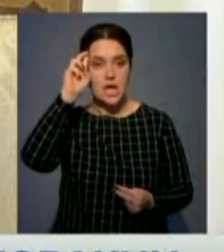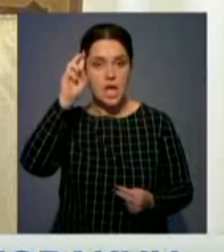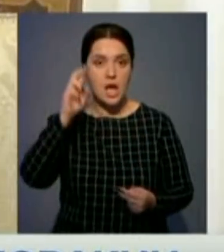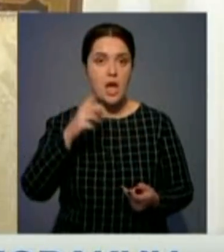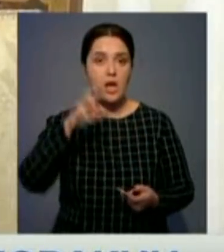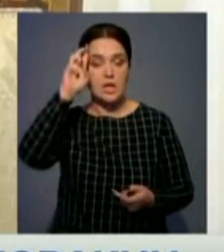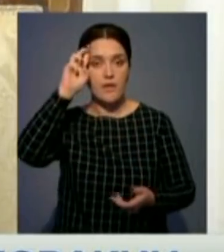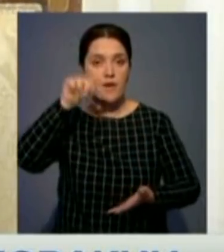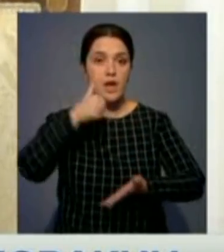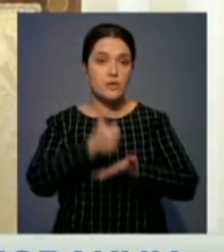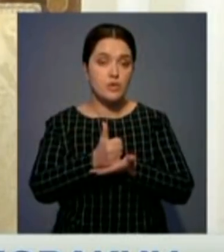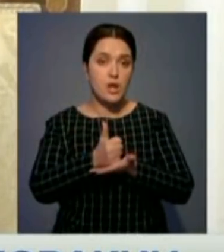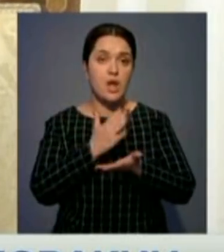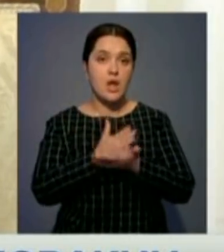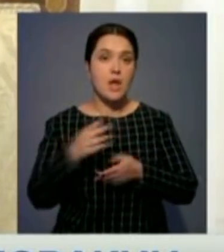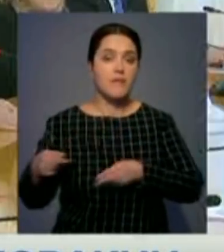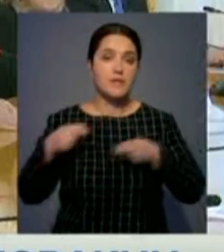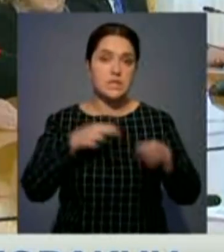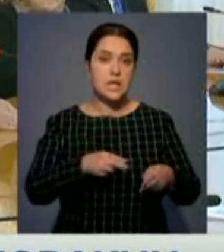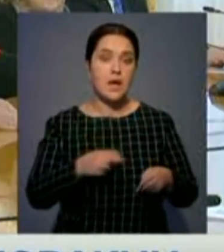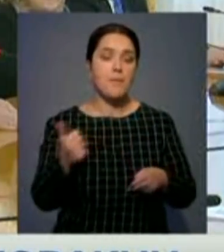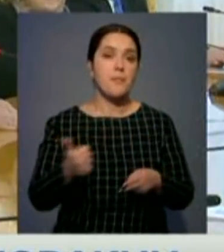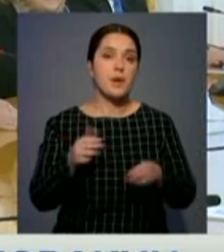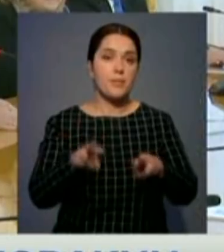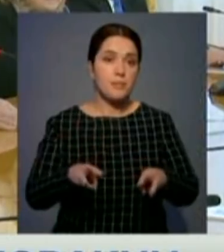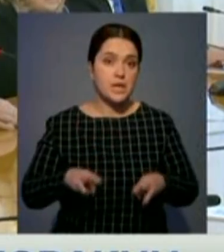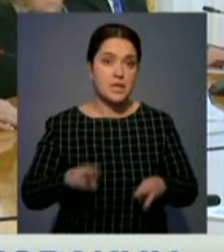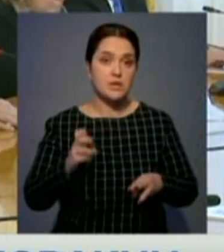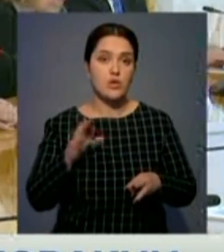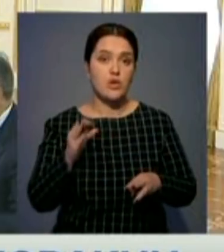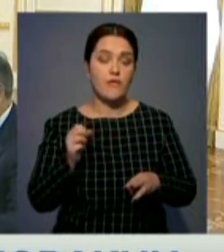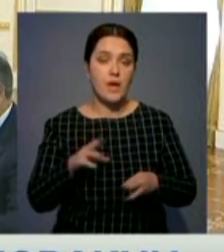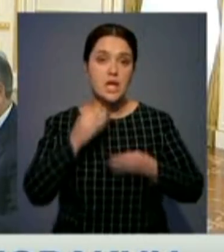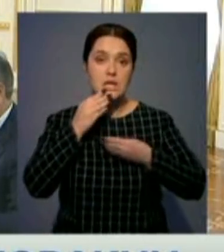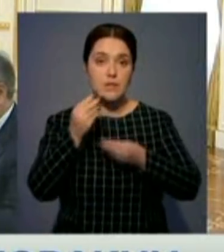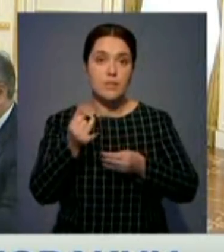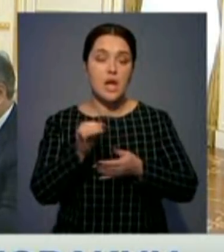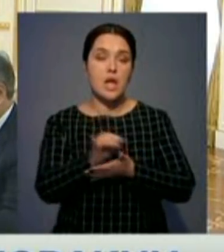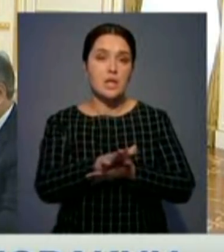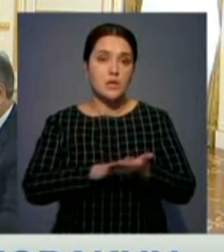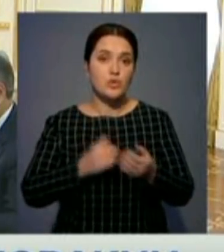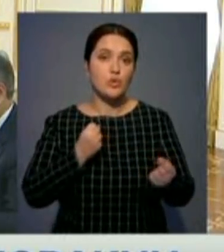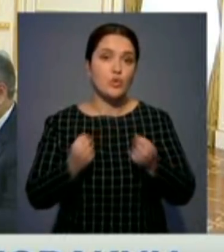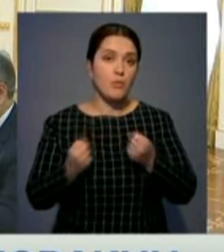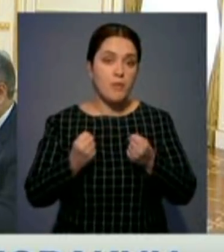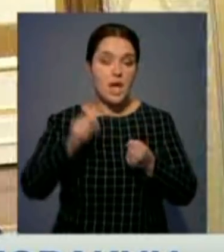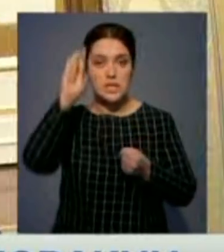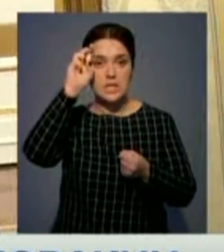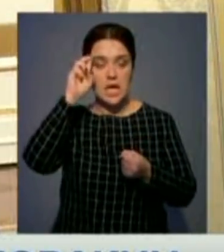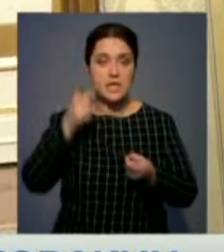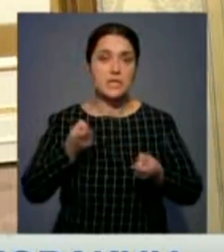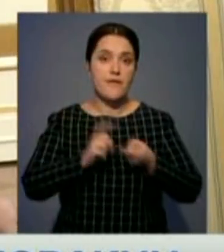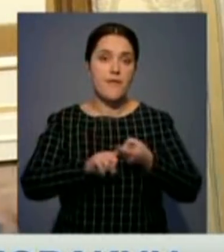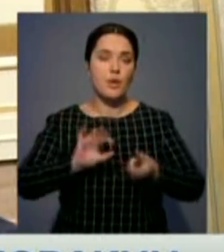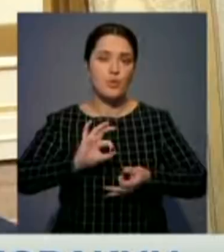отметил, что визит премьер-министра Словацкой республики послужит импульсом для дальнейшего укрепления межгосударственных связей и